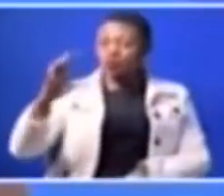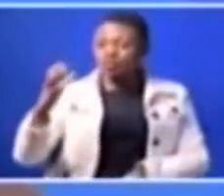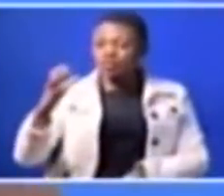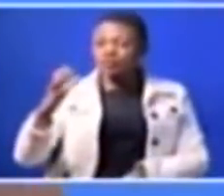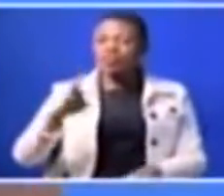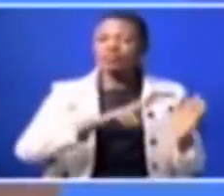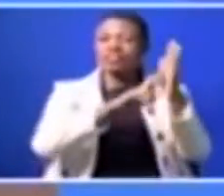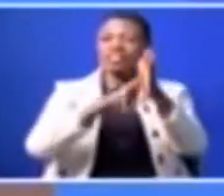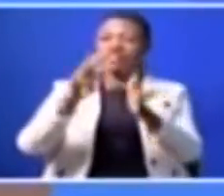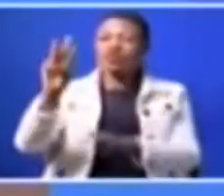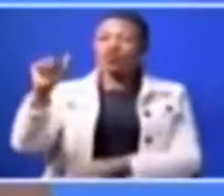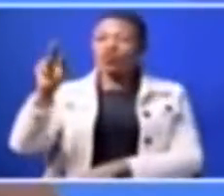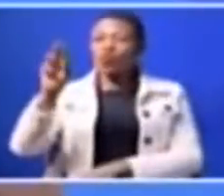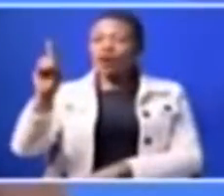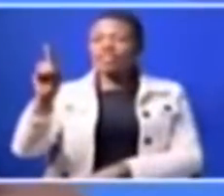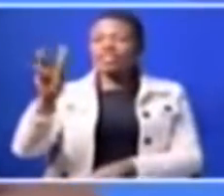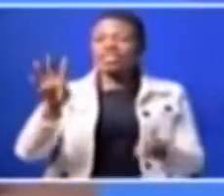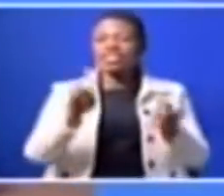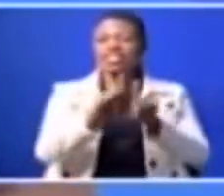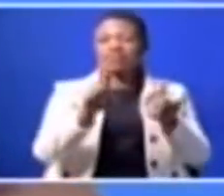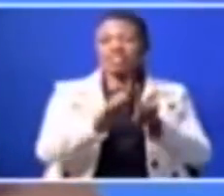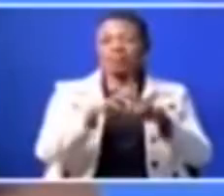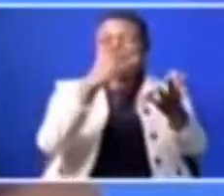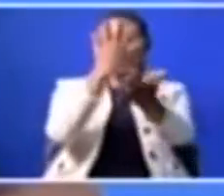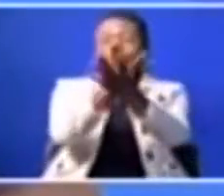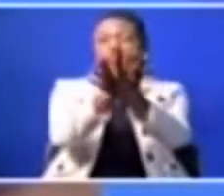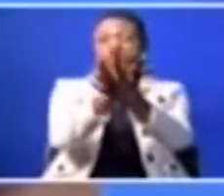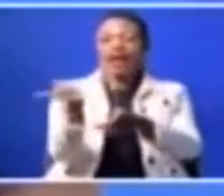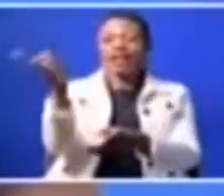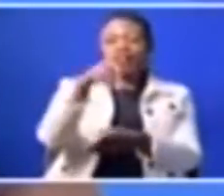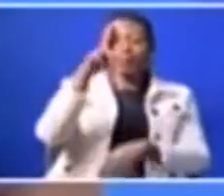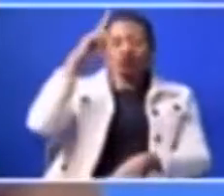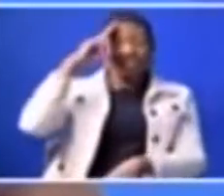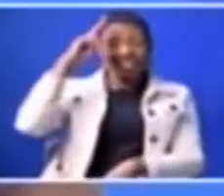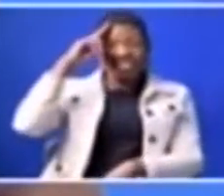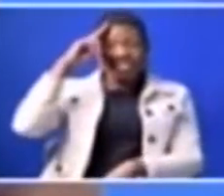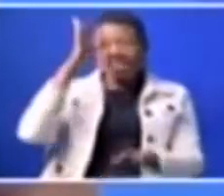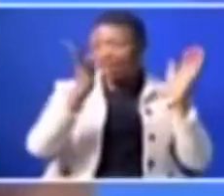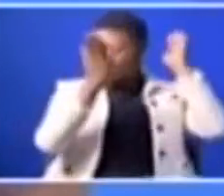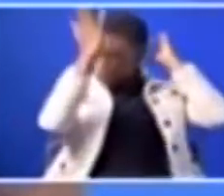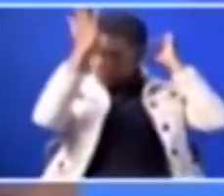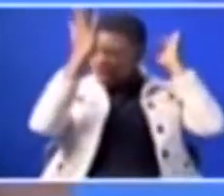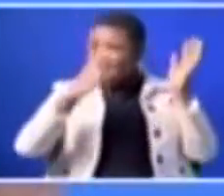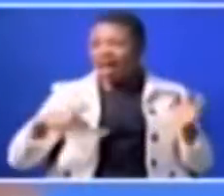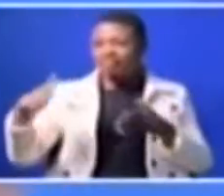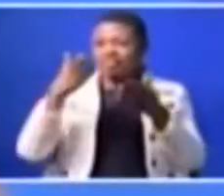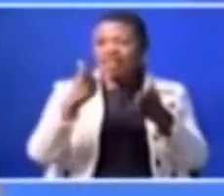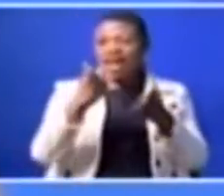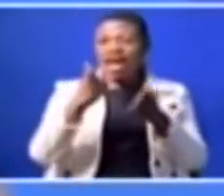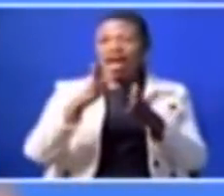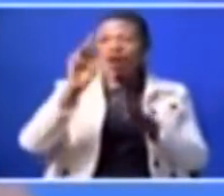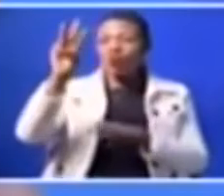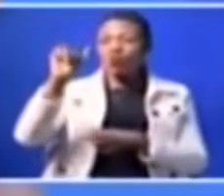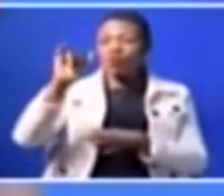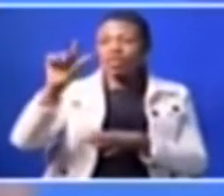wadi wa eneo la Mayoni Libanas Odwor amekamatwa na kufikishwa katika kituo cha polisi cha Kakamega. Tunajiunga na mwandishi wetu Willy